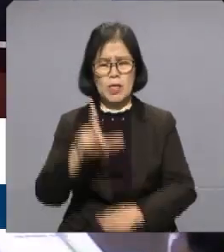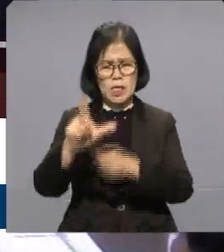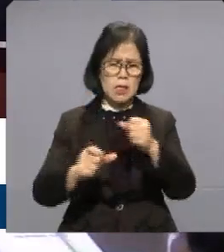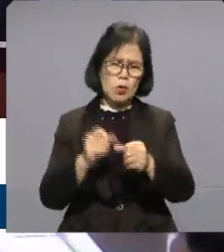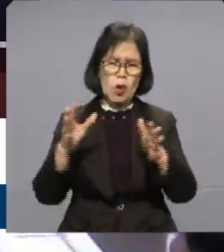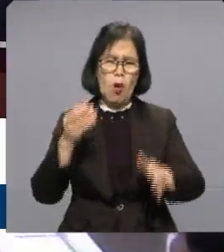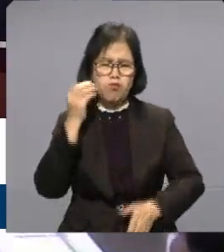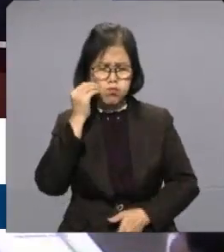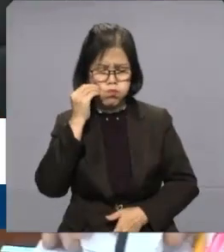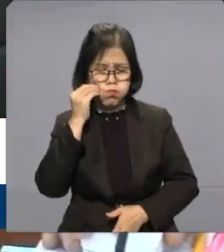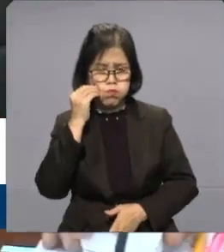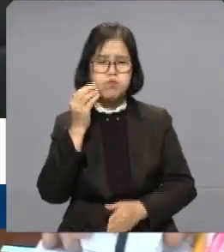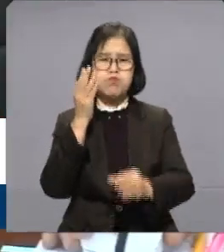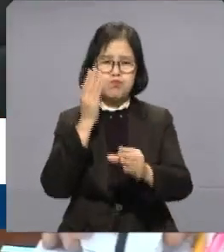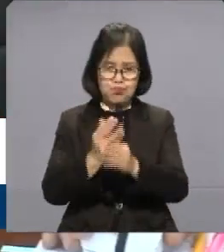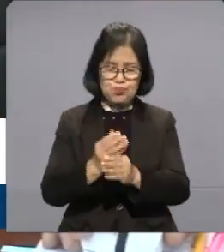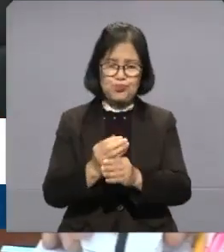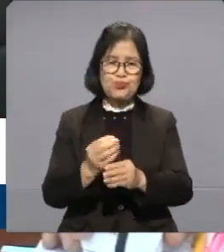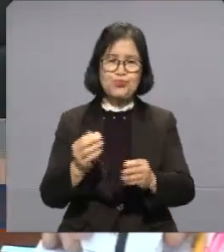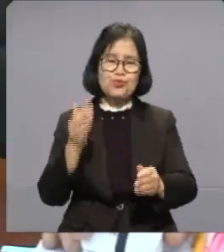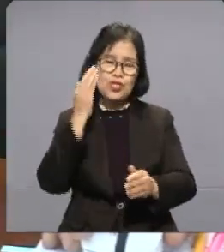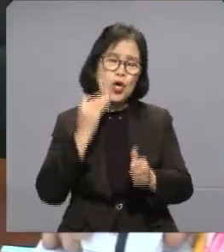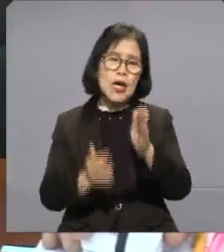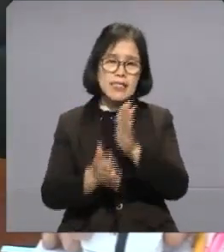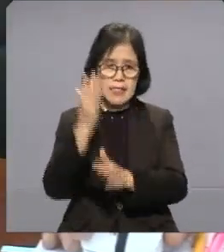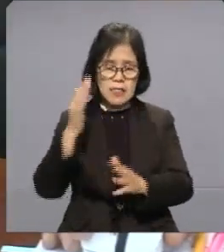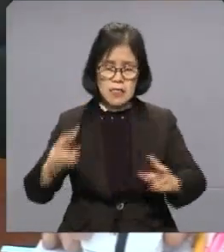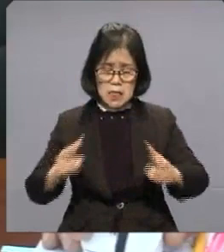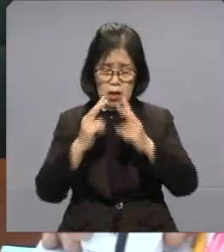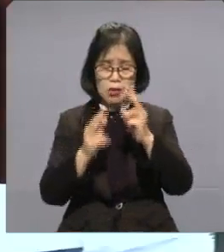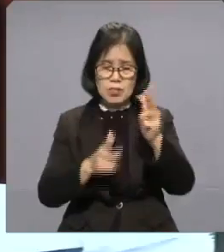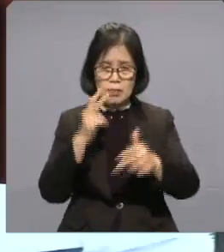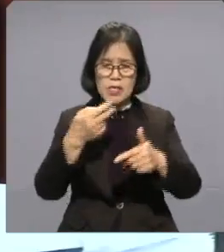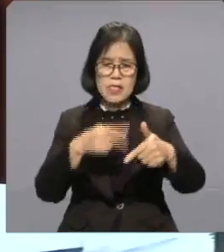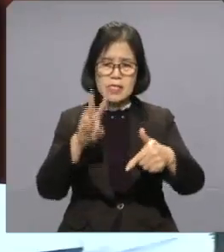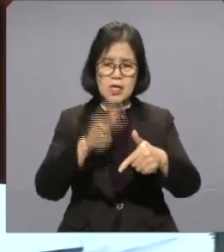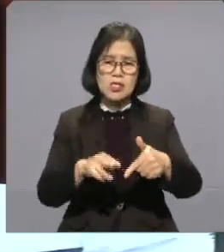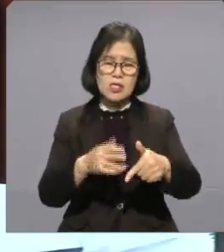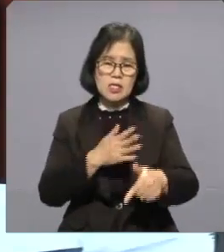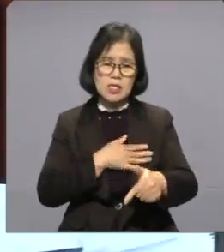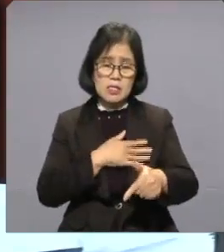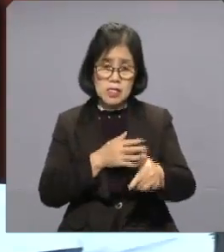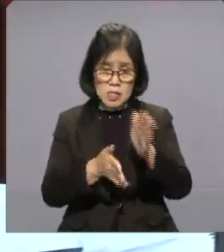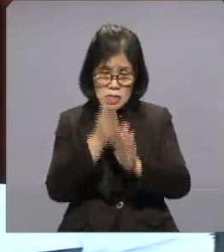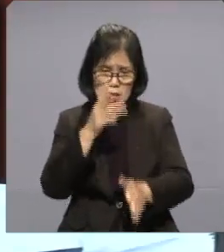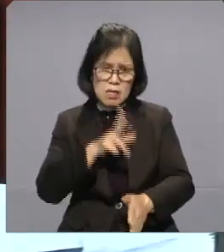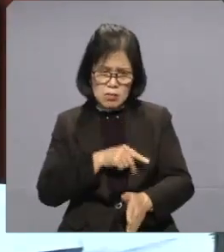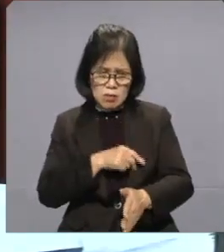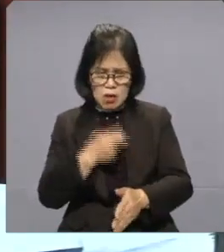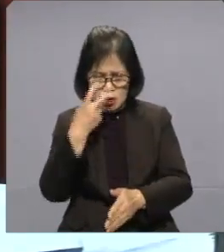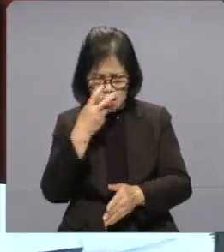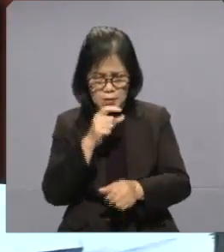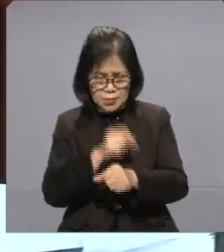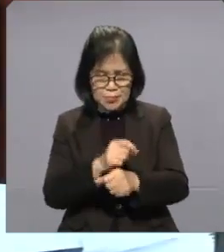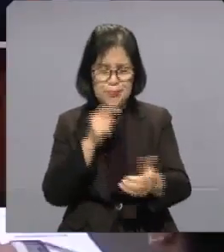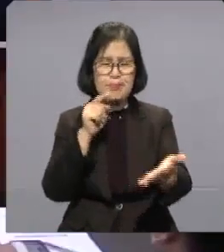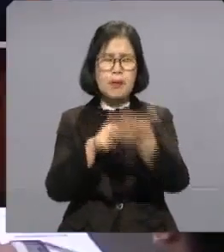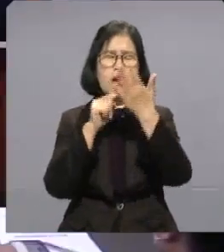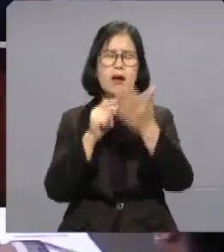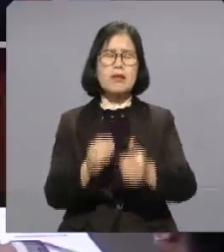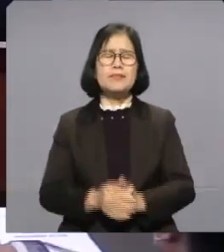15년째 답보 상태인 청라시티타워 사업이 인천시의회 행정사무감사에서도 지적됐습니다.